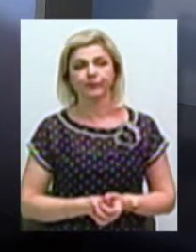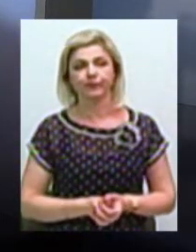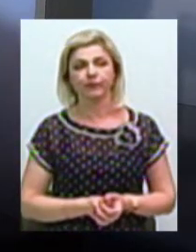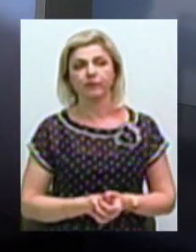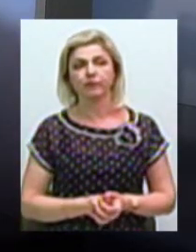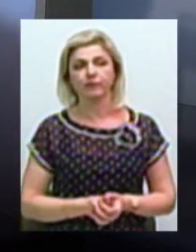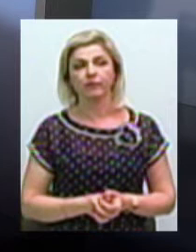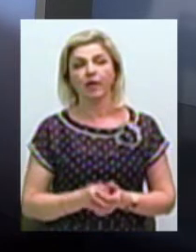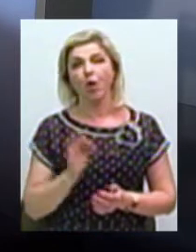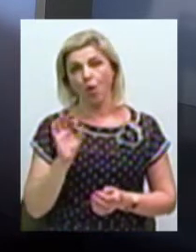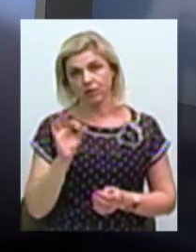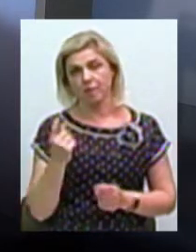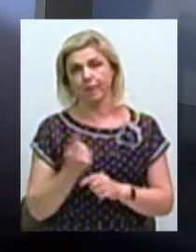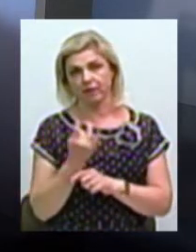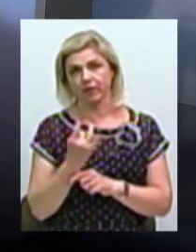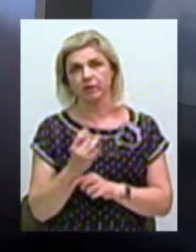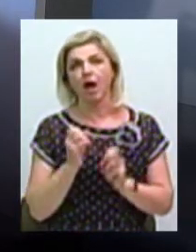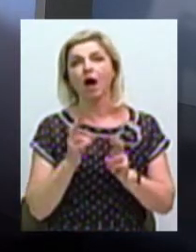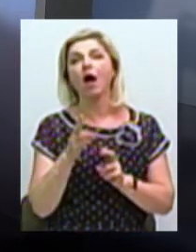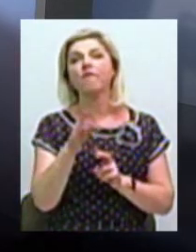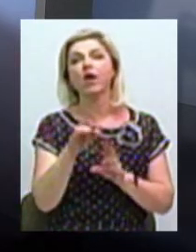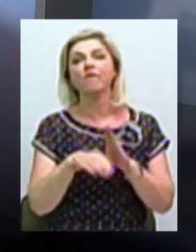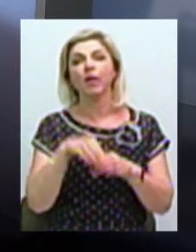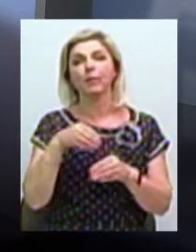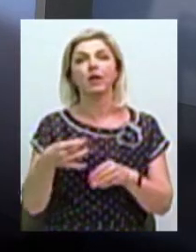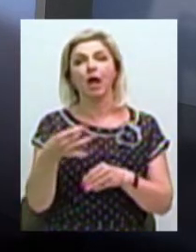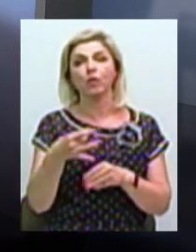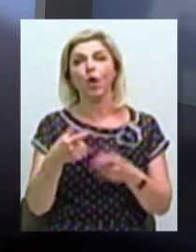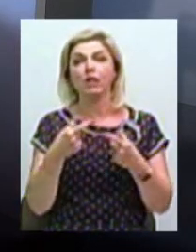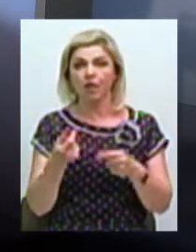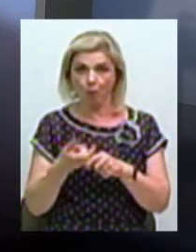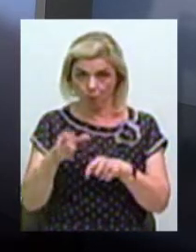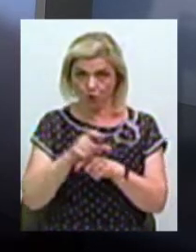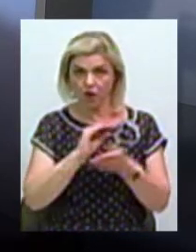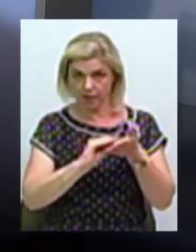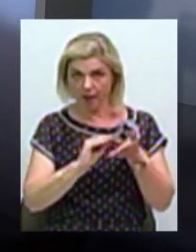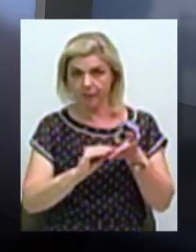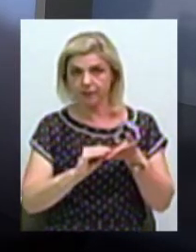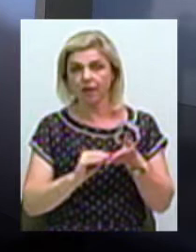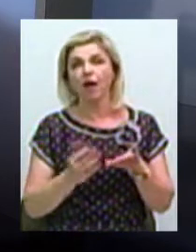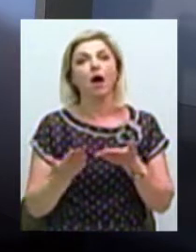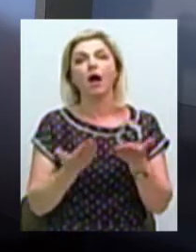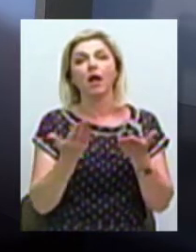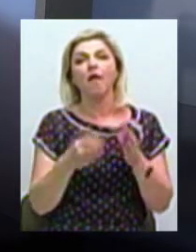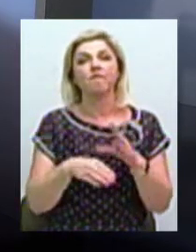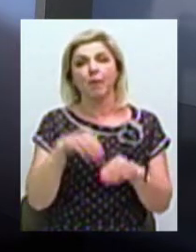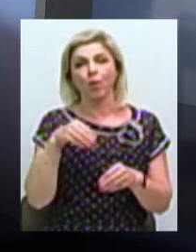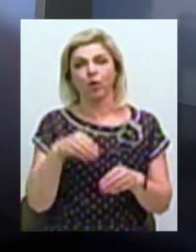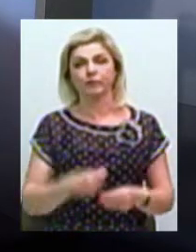Впервые, да, в Корабельном районе. А как вы выбираете районы, где больше надписей? Як, за каким